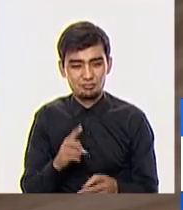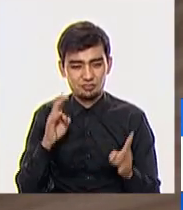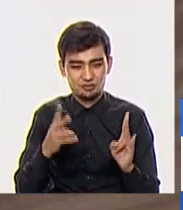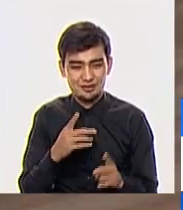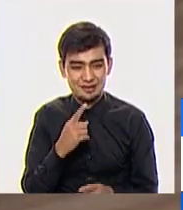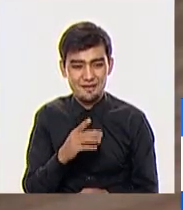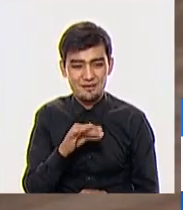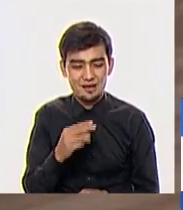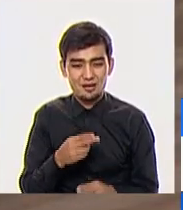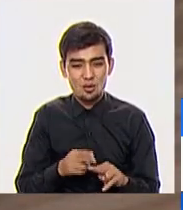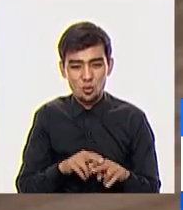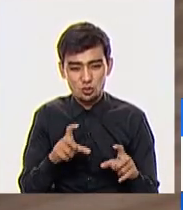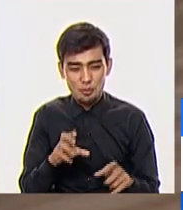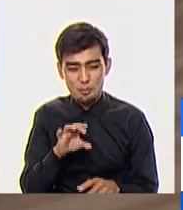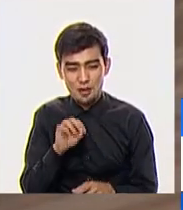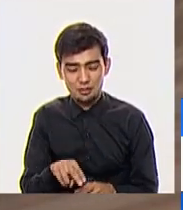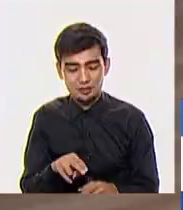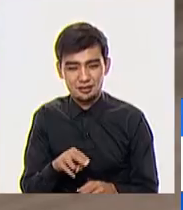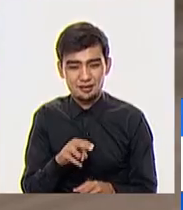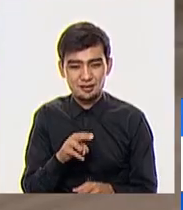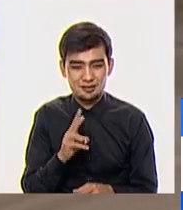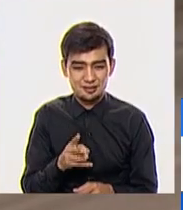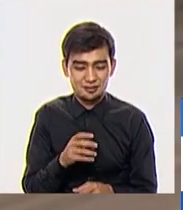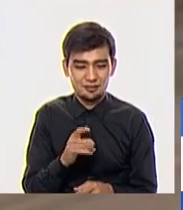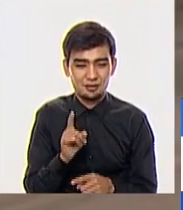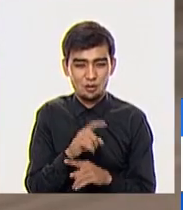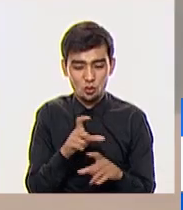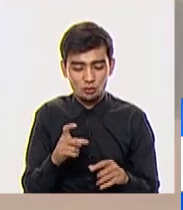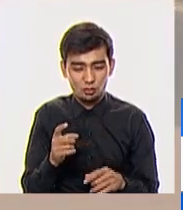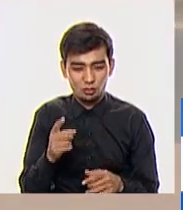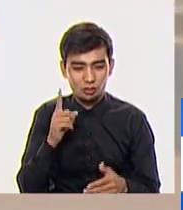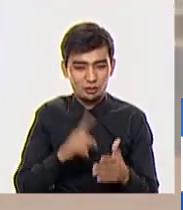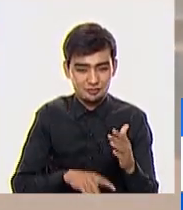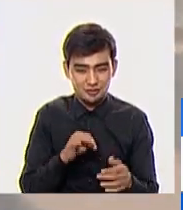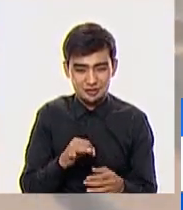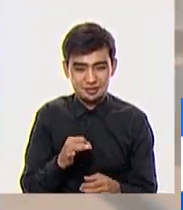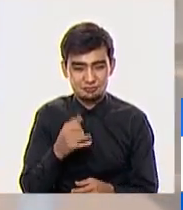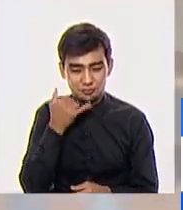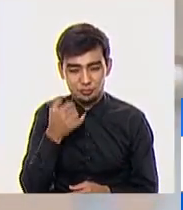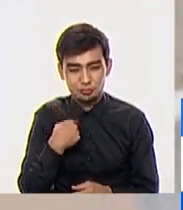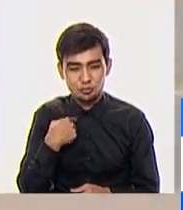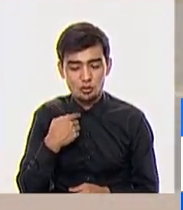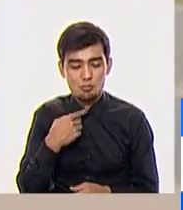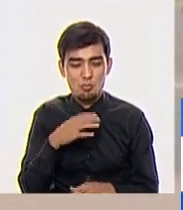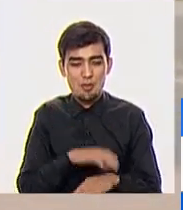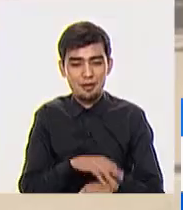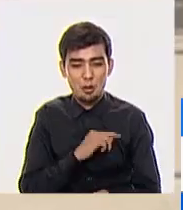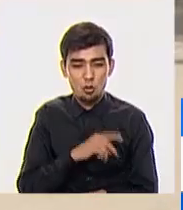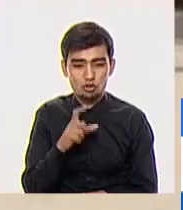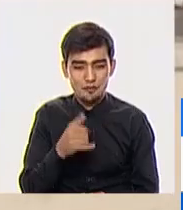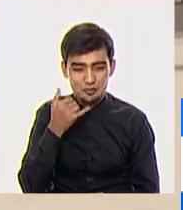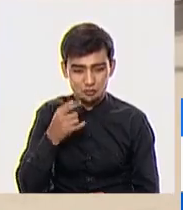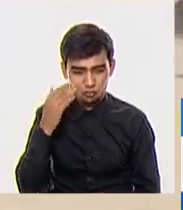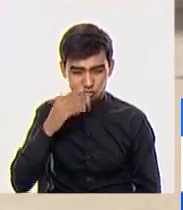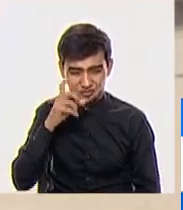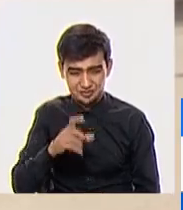түрі азаматтардың банктың жалған қызметкерлеріне алданып қалуы. Телефон арқылы хабарласып өзін банк қызметкерімін деп таныстырған беймәлім